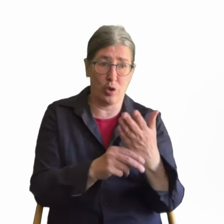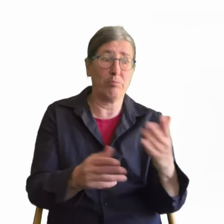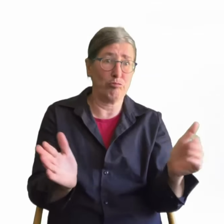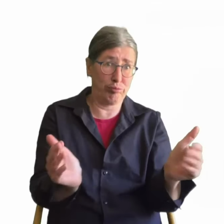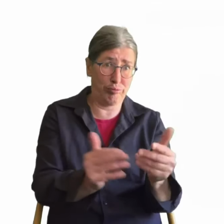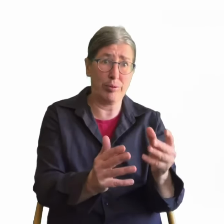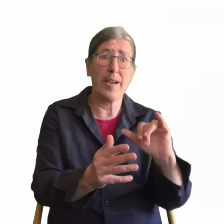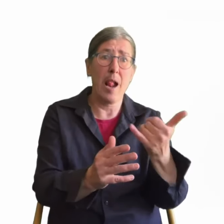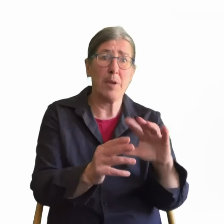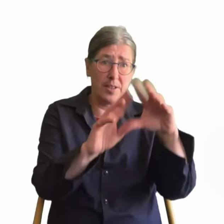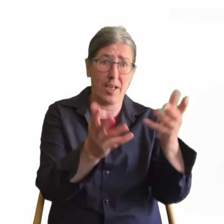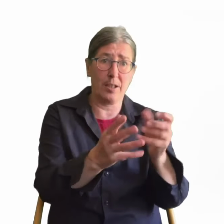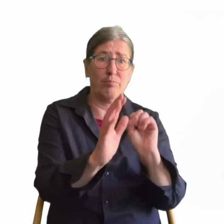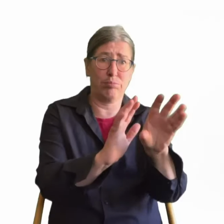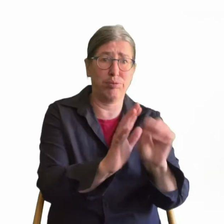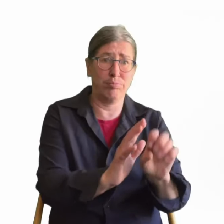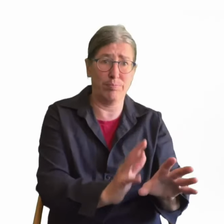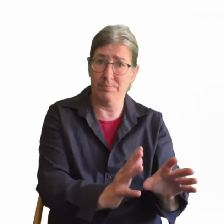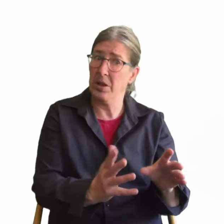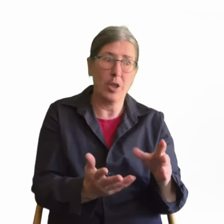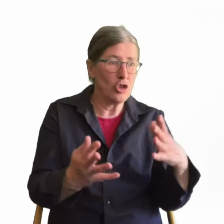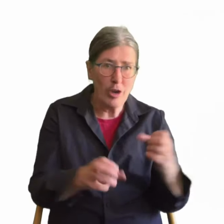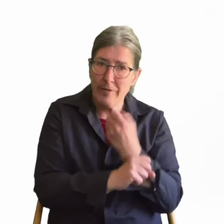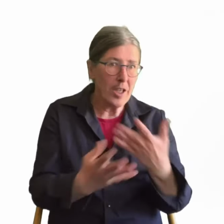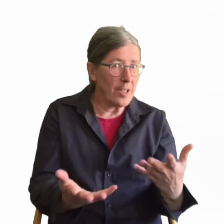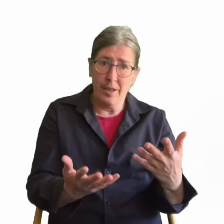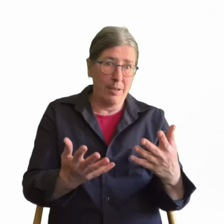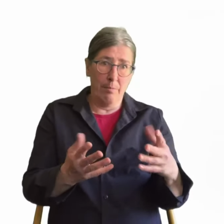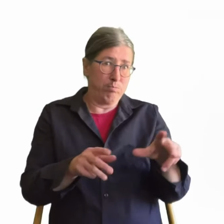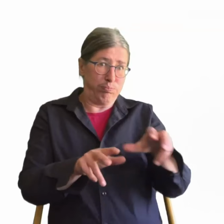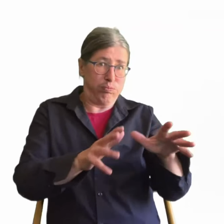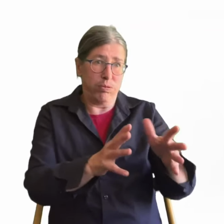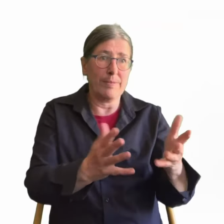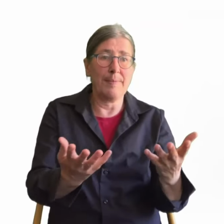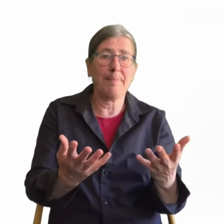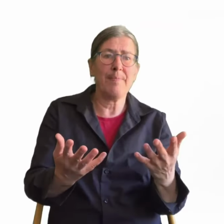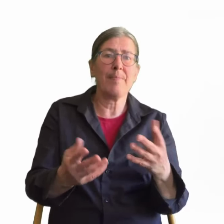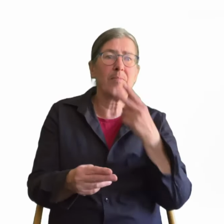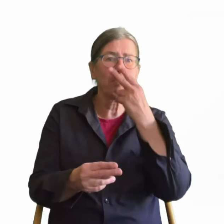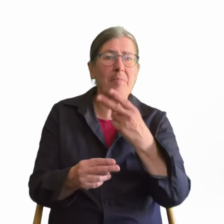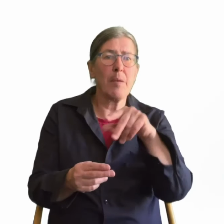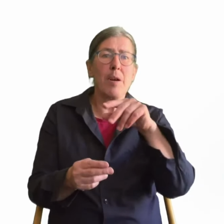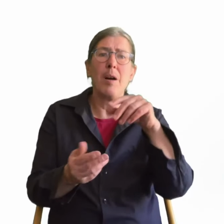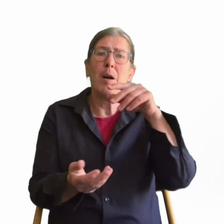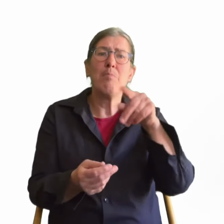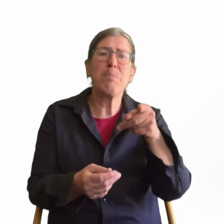schon gesammelt sind in gelben Säcken, man wird dieser Plastikflut kaum Herr. Hier seht ihr